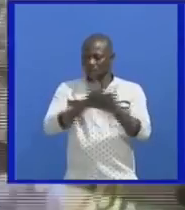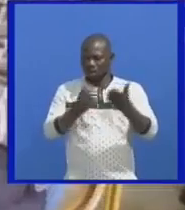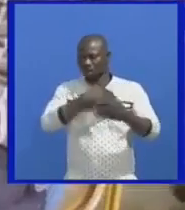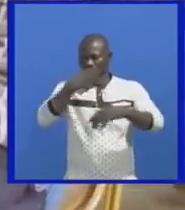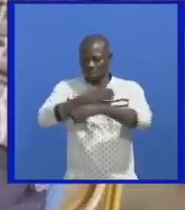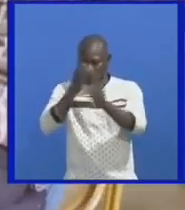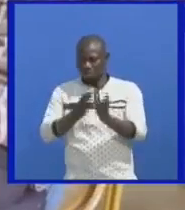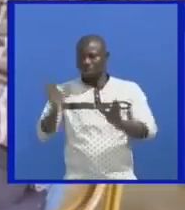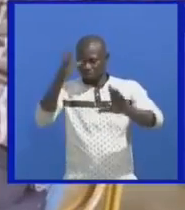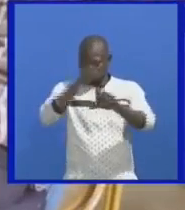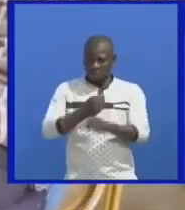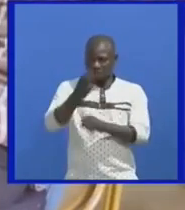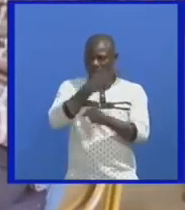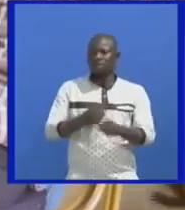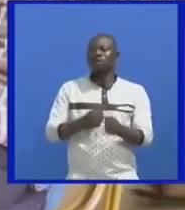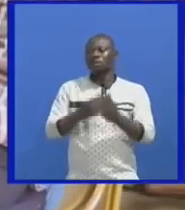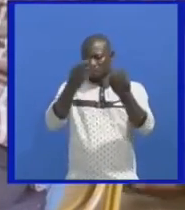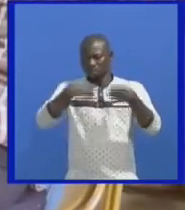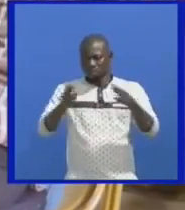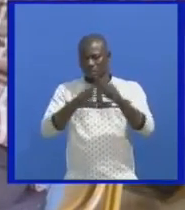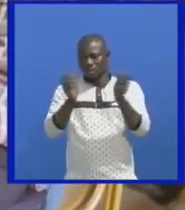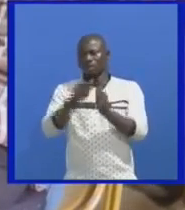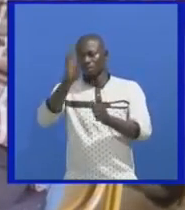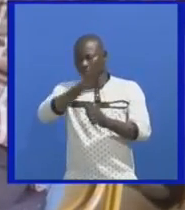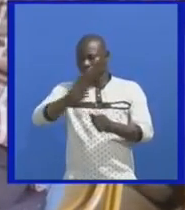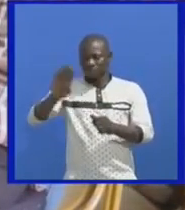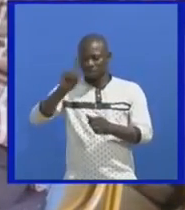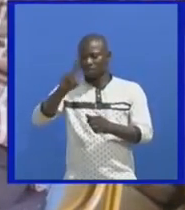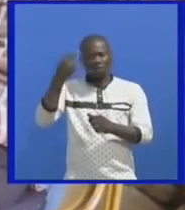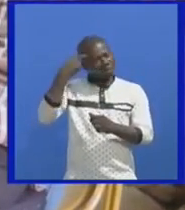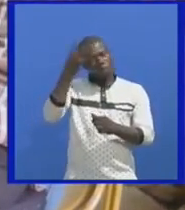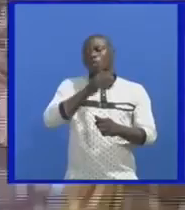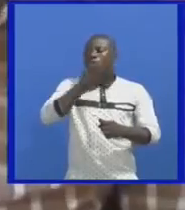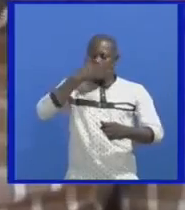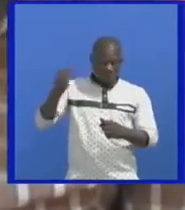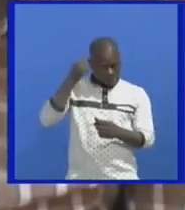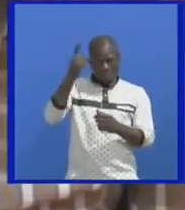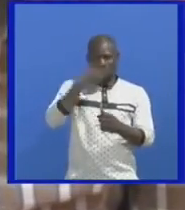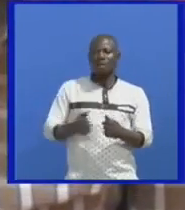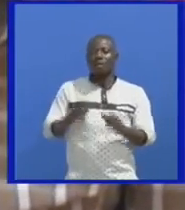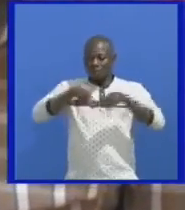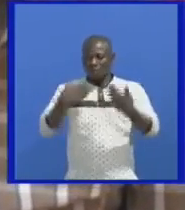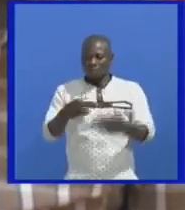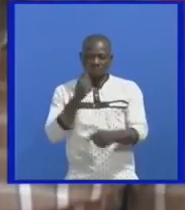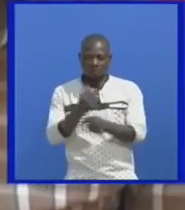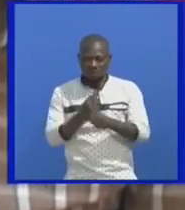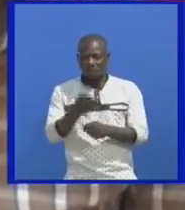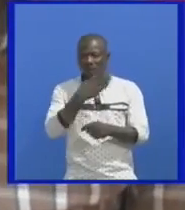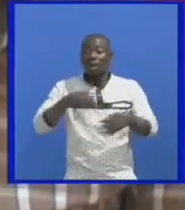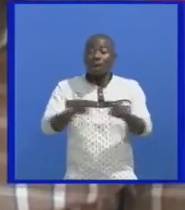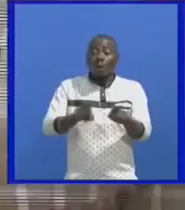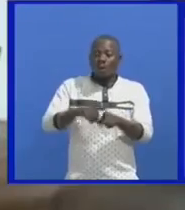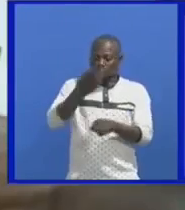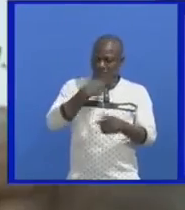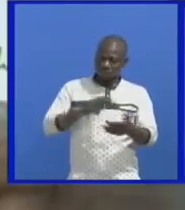langue avec donc le bureau burkinabé du droit d'auteur pour mieux comprendre les mécanismes liés à leur adhésion, mais également aussi aux utilisateurs d'œuvres